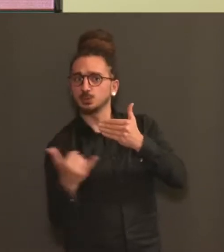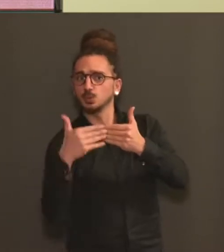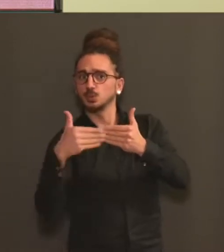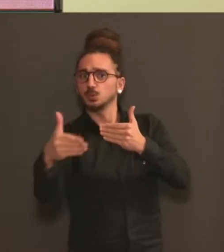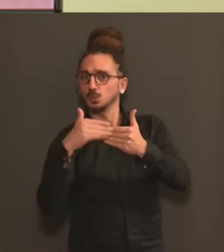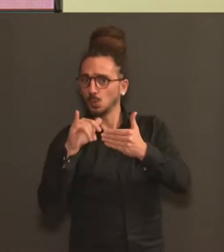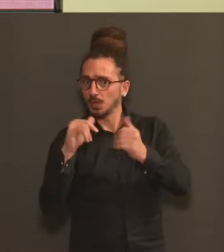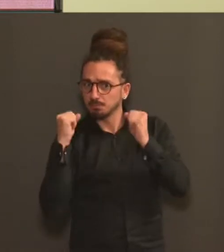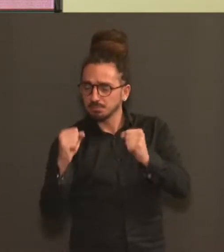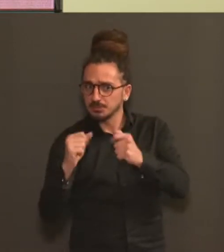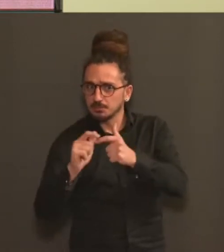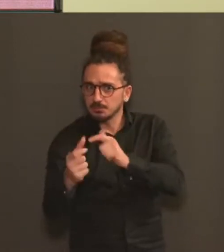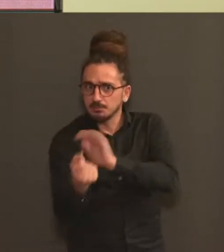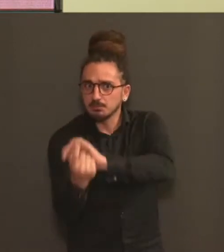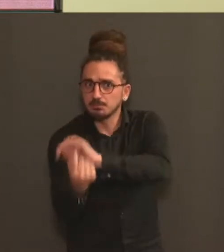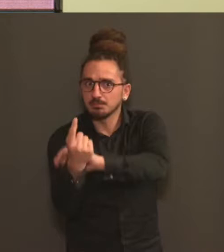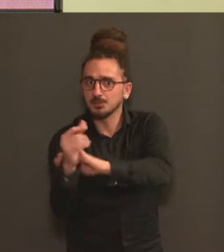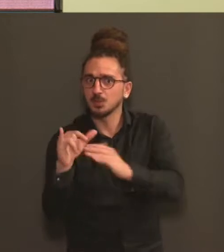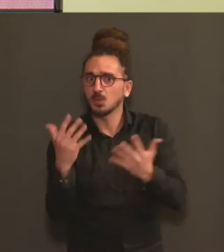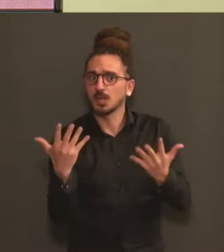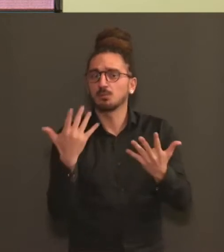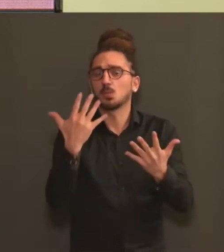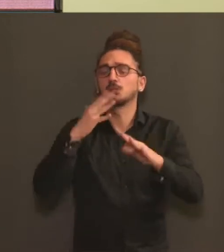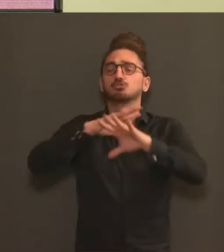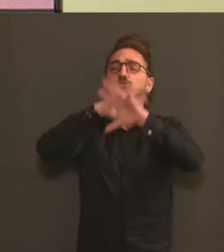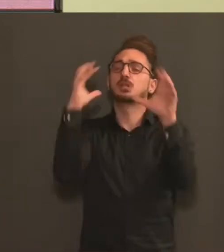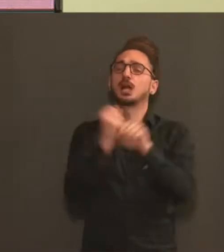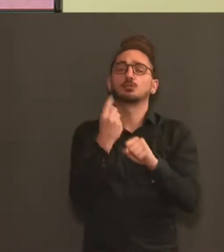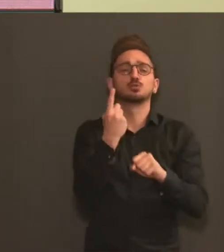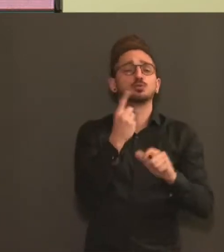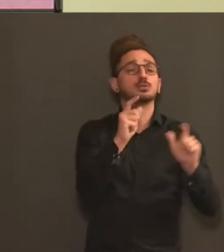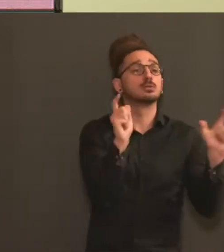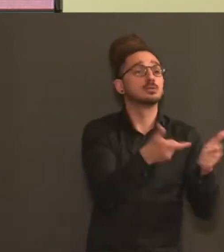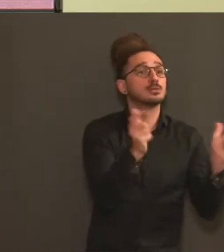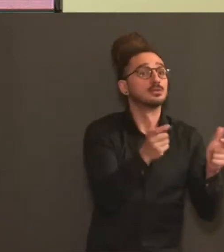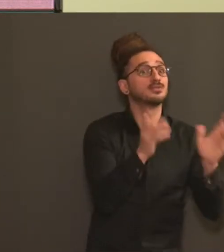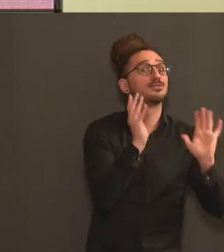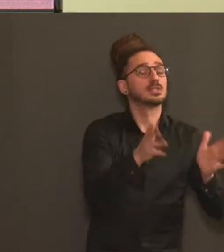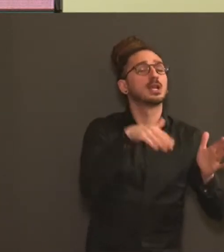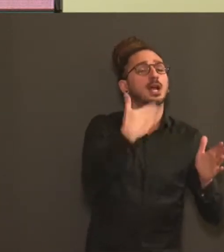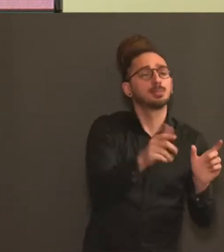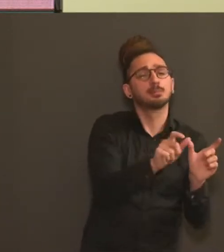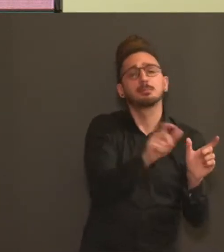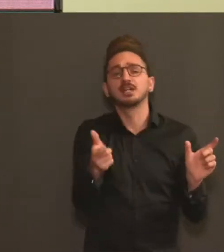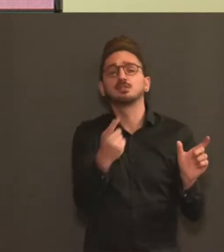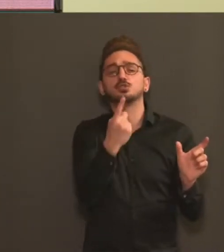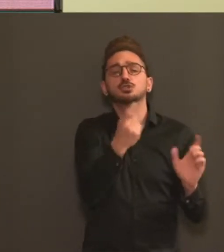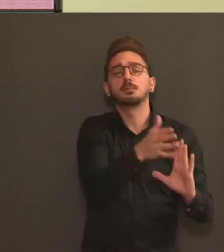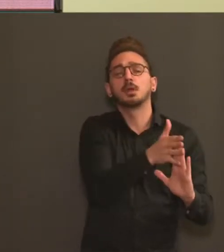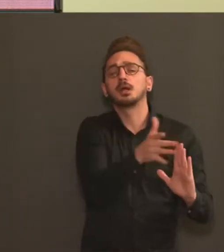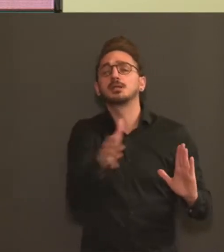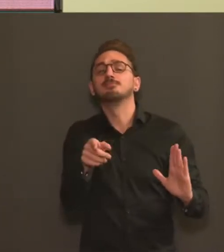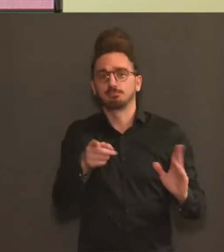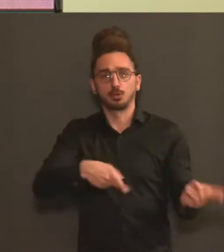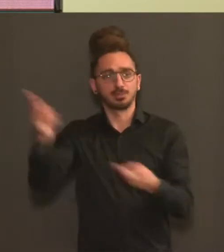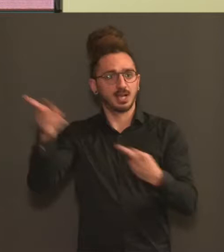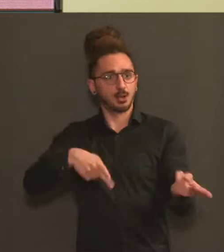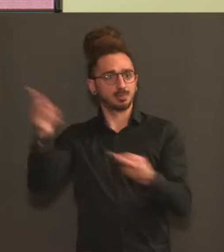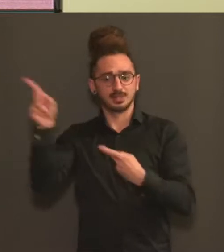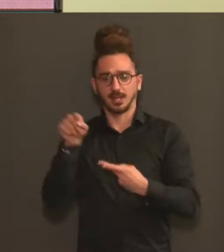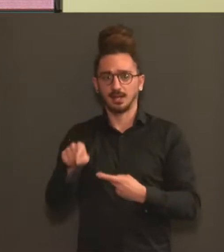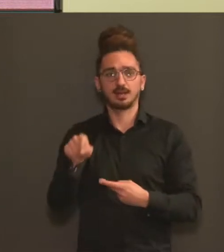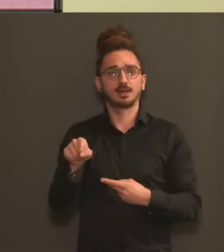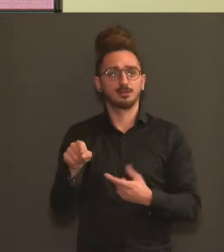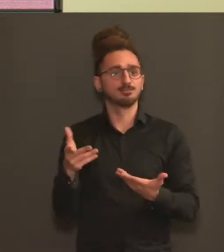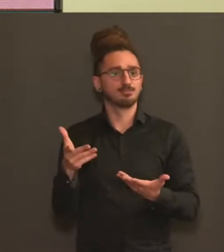à peu près d'une semaine, une semaine et quelques, l'augmentation du nombre de nouveaux cas, pas systématiquement, mais assez fréquemment. Et